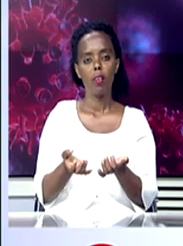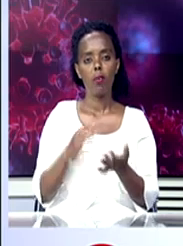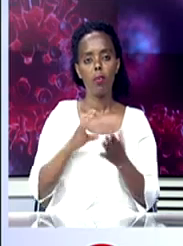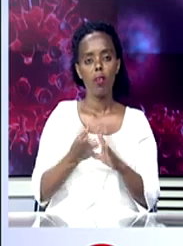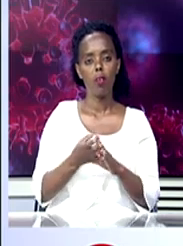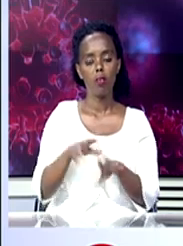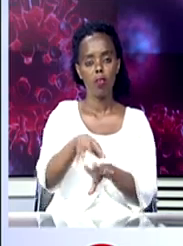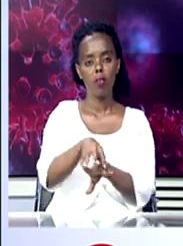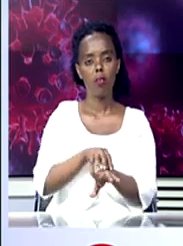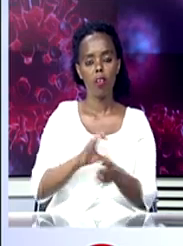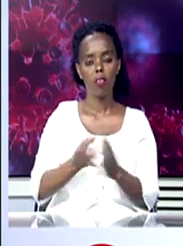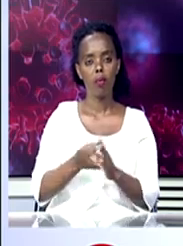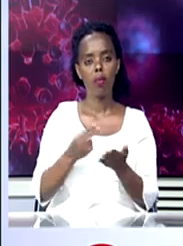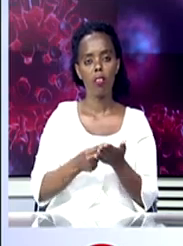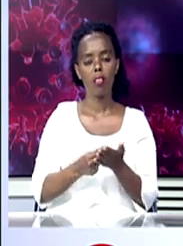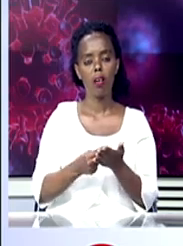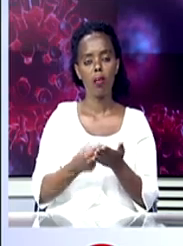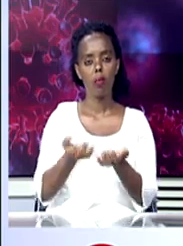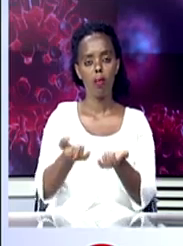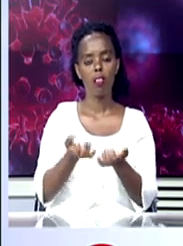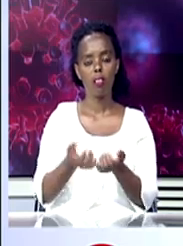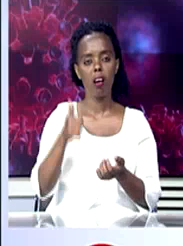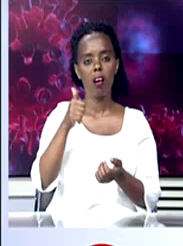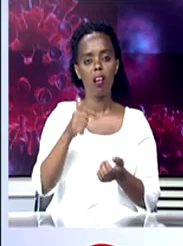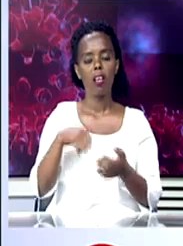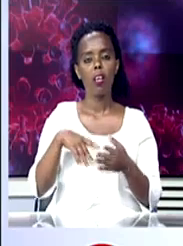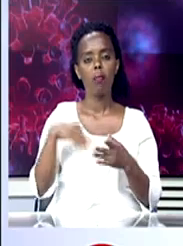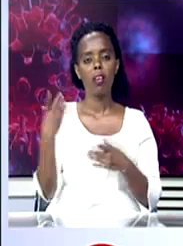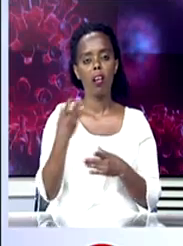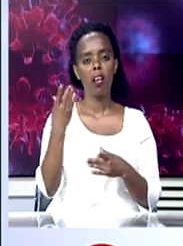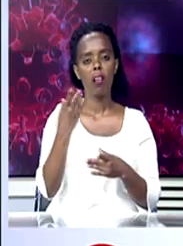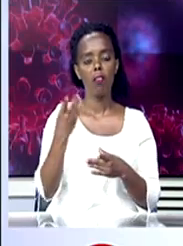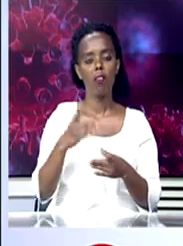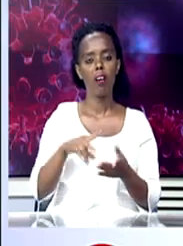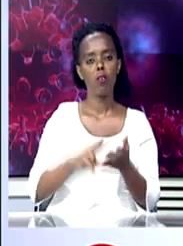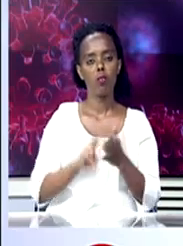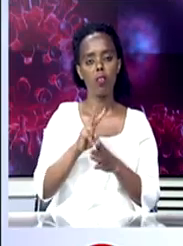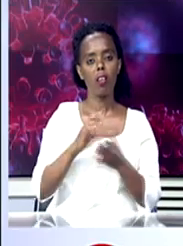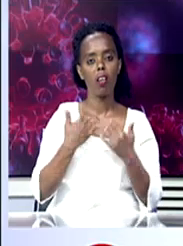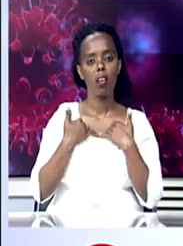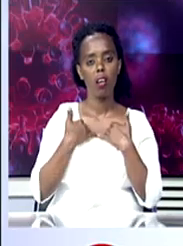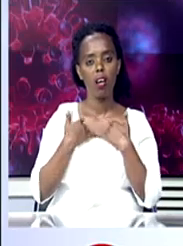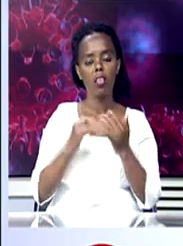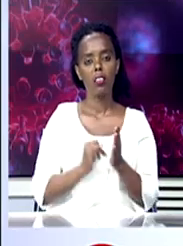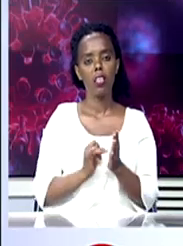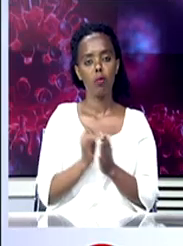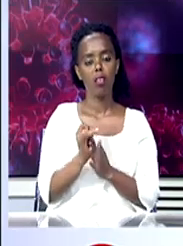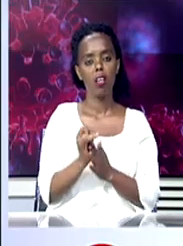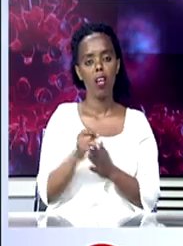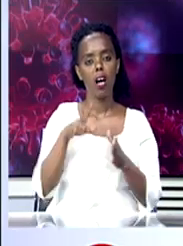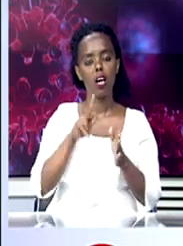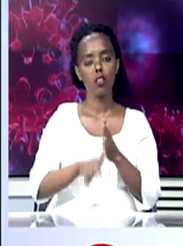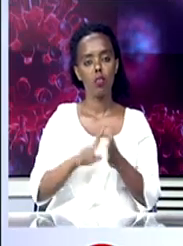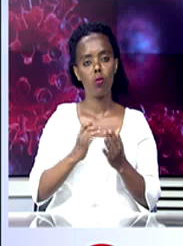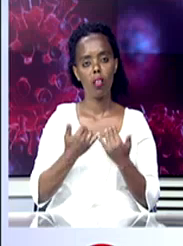gilooviin harkatti godhamu kuni baay'ata barbaachisa. Keemikaalli farra vaayirasoota kana jarmiiwwan kana ajjeesuu danda'u kan